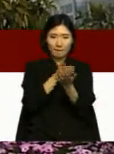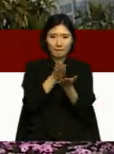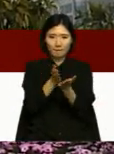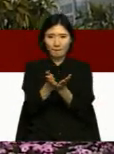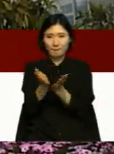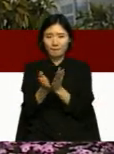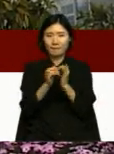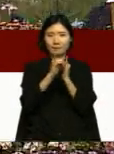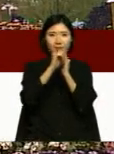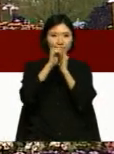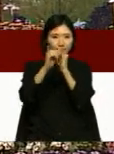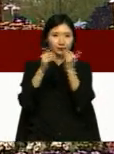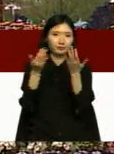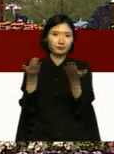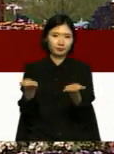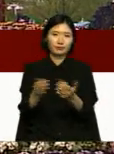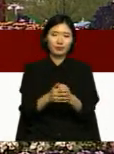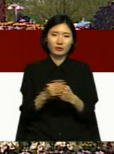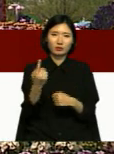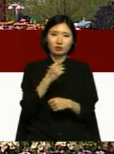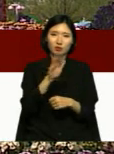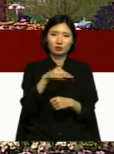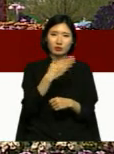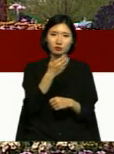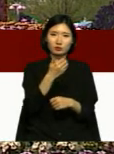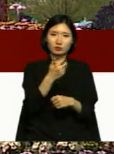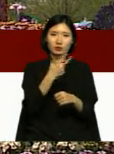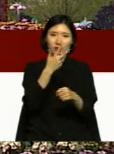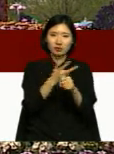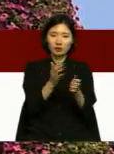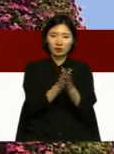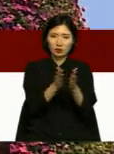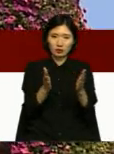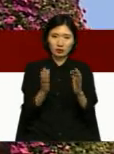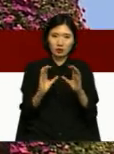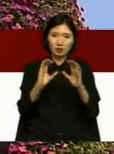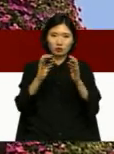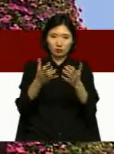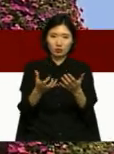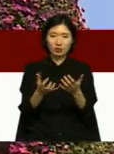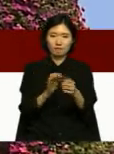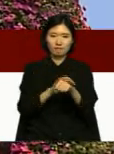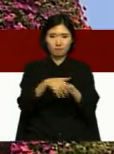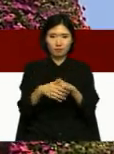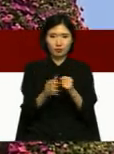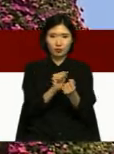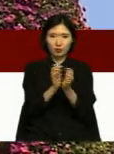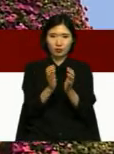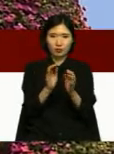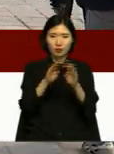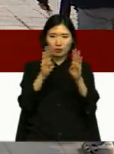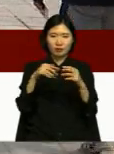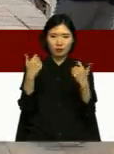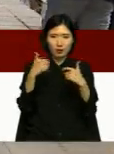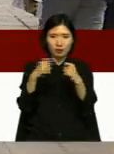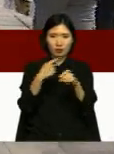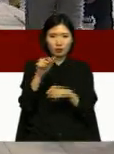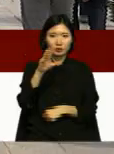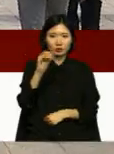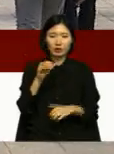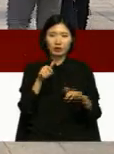나누어 시상합니다. 지난 1997년 시작된 고양국제꽃박람회는 매년 50만 명 이상이